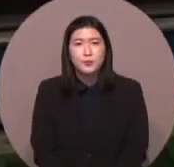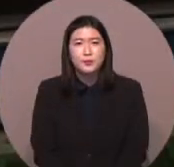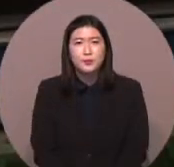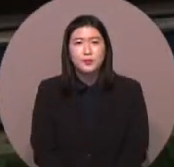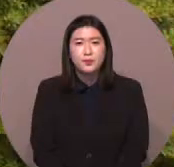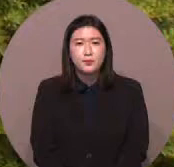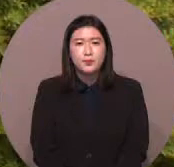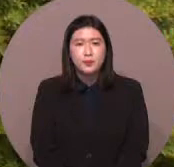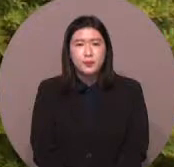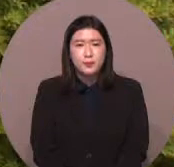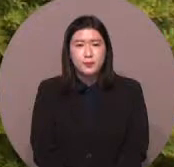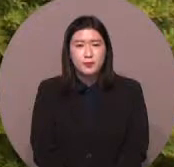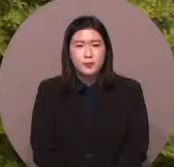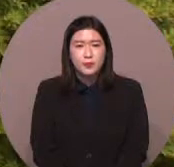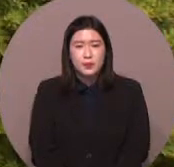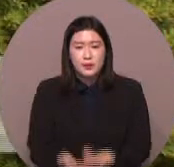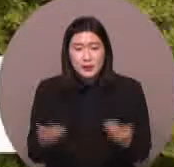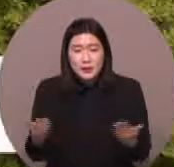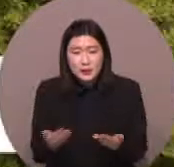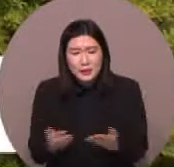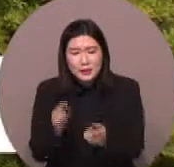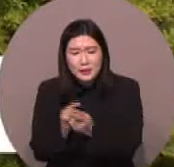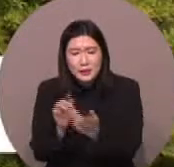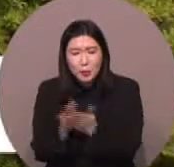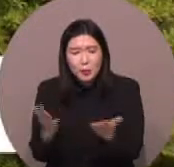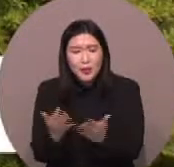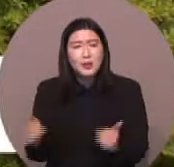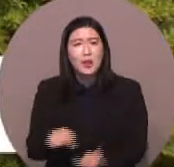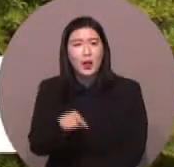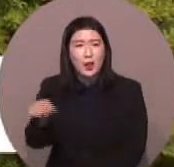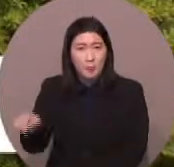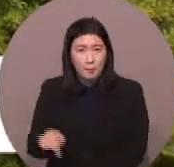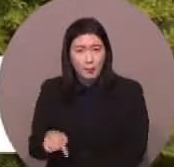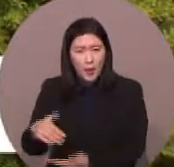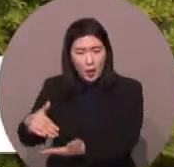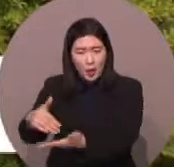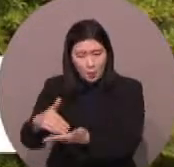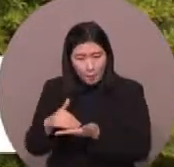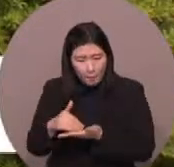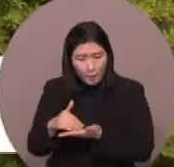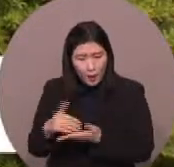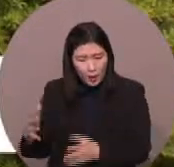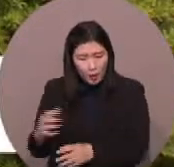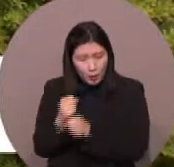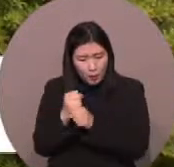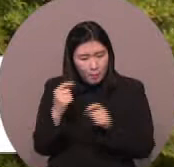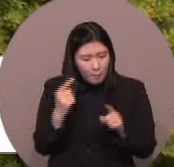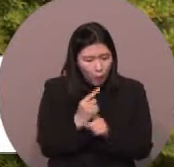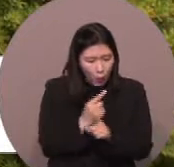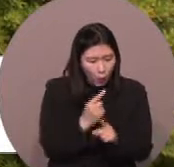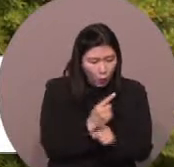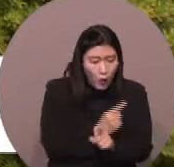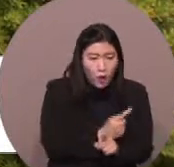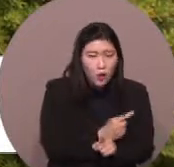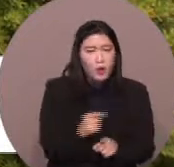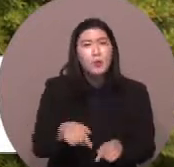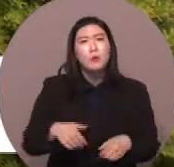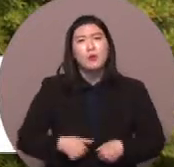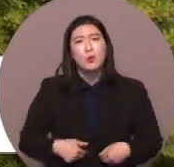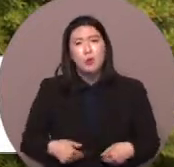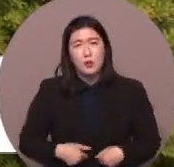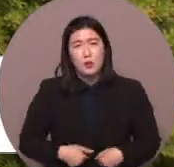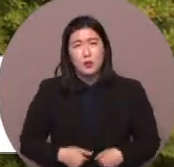촉구했습니다. 현장에서 노동안전 문제에 대해서 노동자들이 현장에 참여해서 같이 문제를 개선하는 그런 참여 제도가